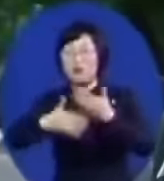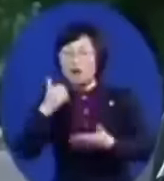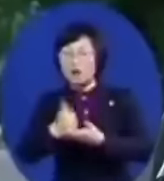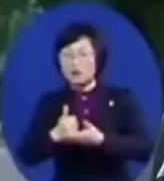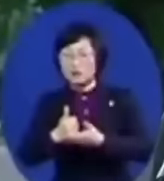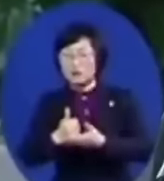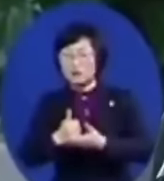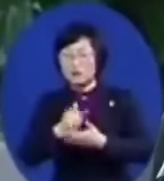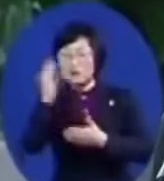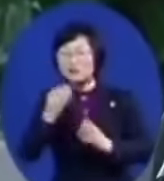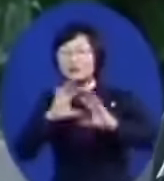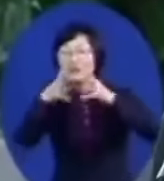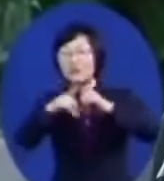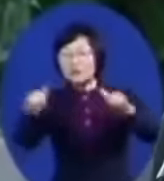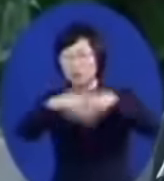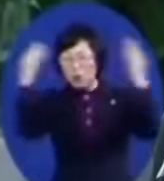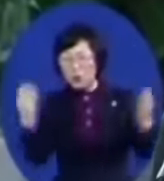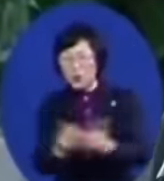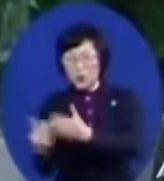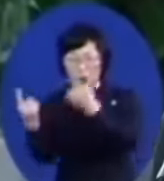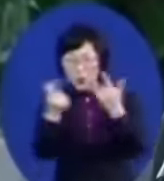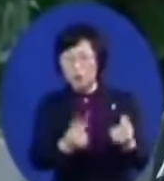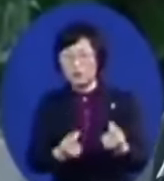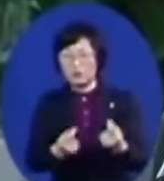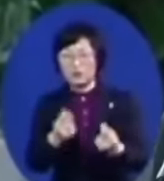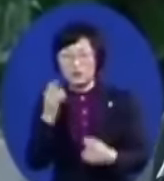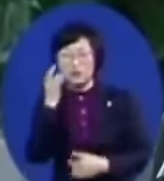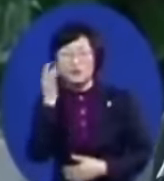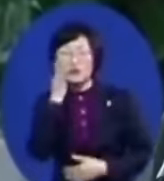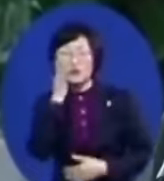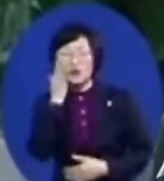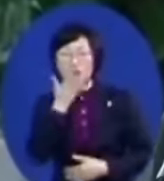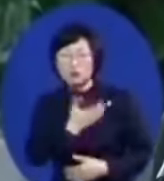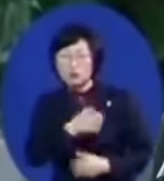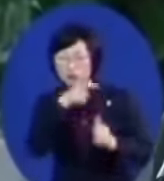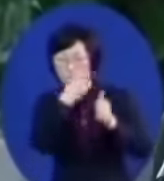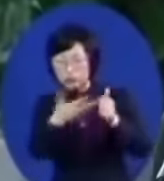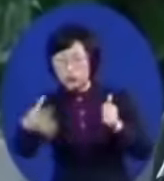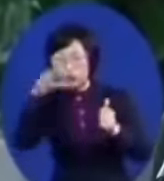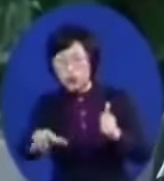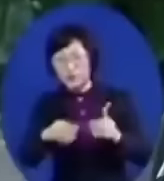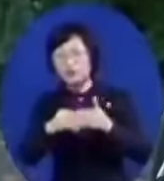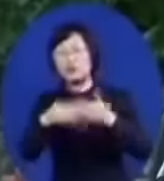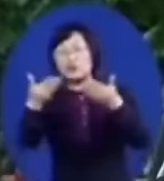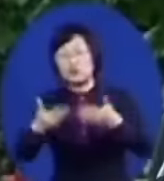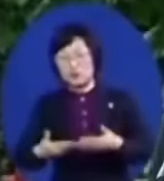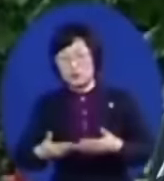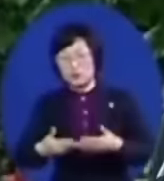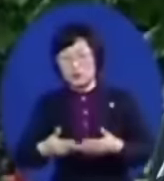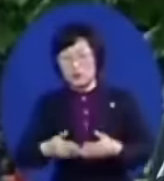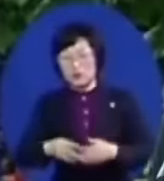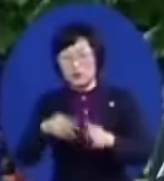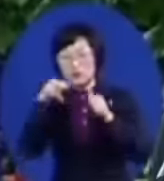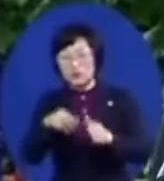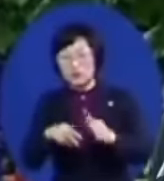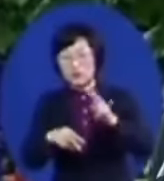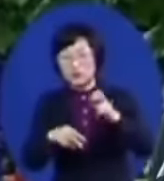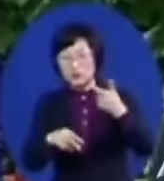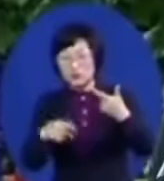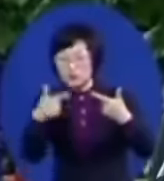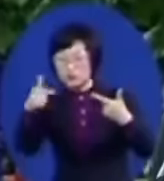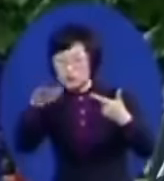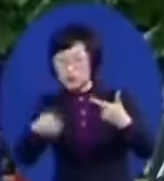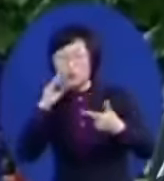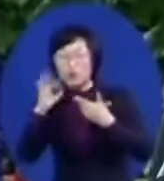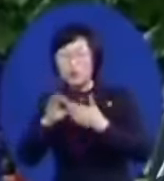전체 젖과 꿀이 흐르는 땅을 주겠다고 말씀하셨습니다. 신명기 26장 6절로 9절에 애굽 사람이 우리를 학대하여